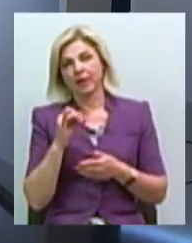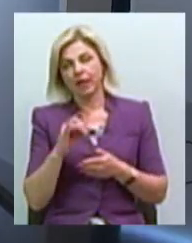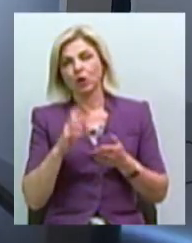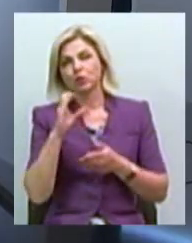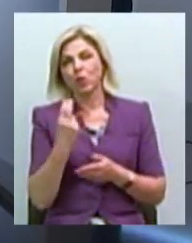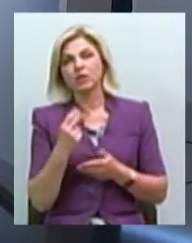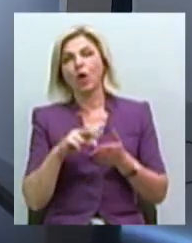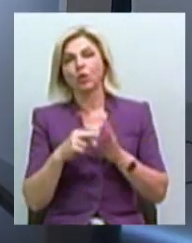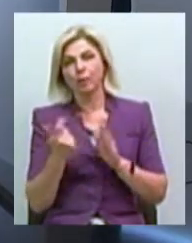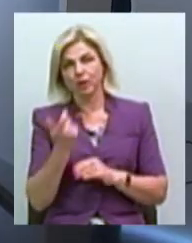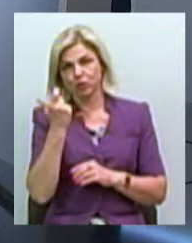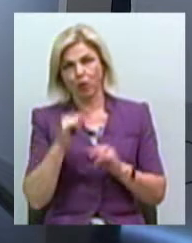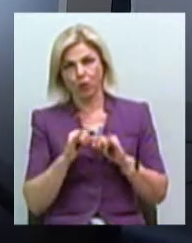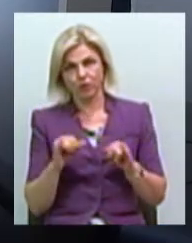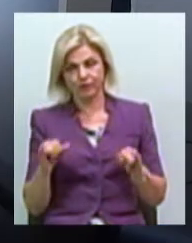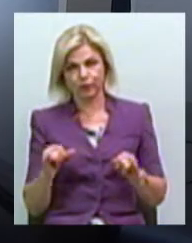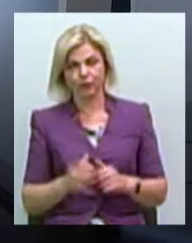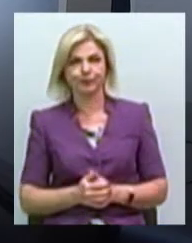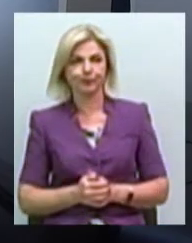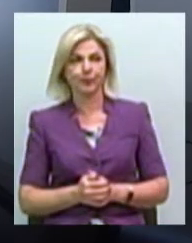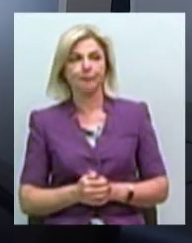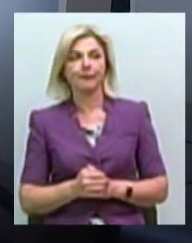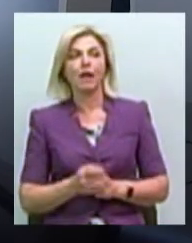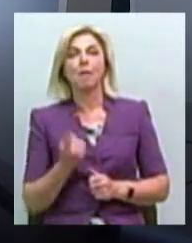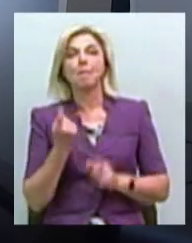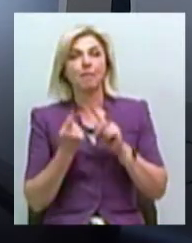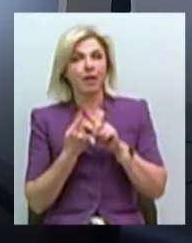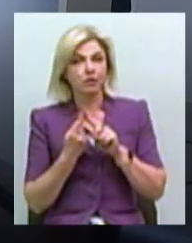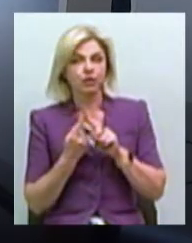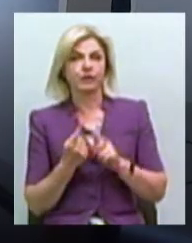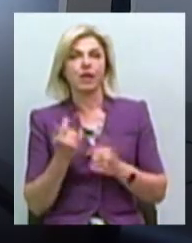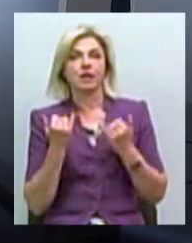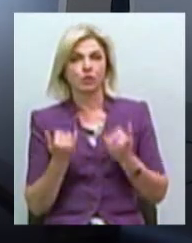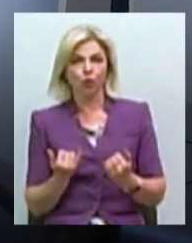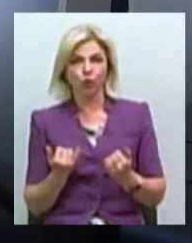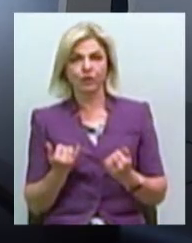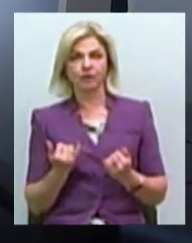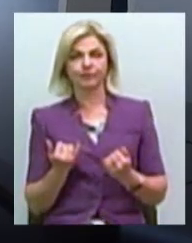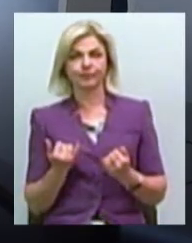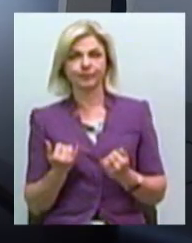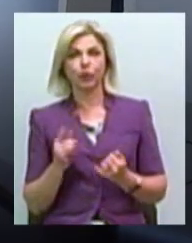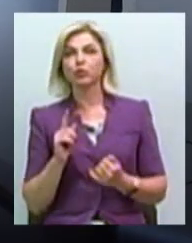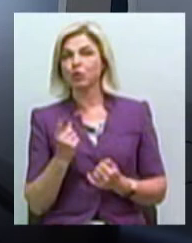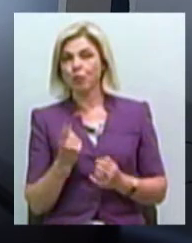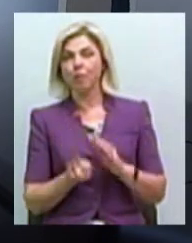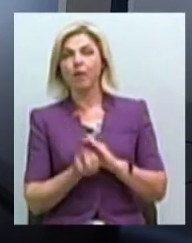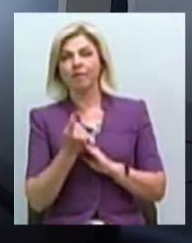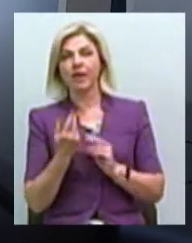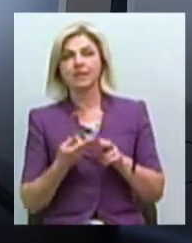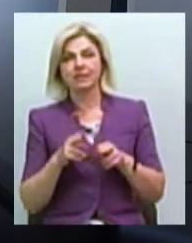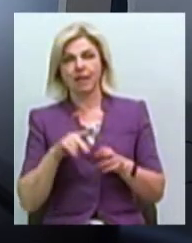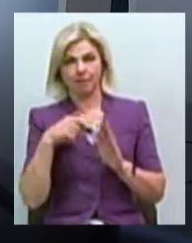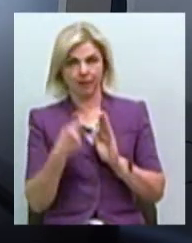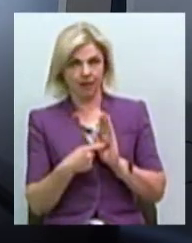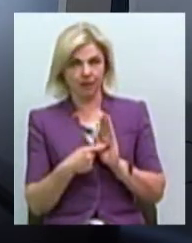розвитку? Добрий вечір ще раз. По-перше, на сьогодні, от чому виникло це питання? Тому